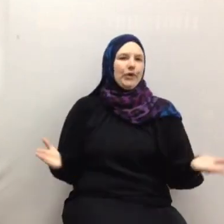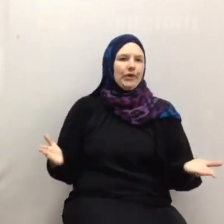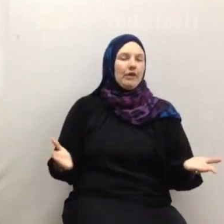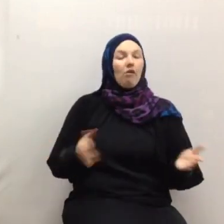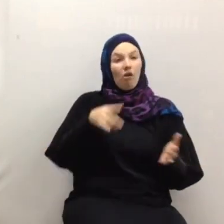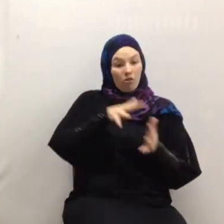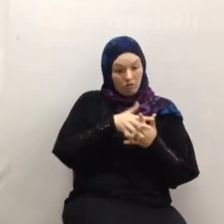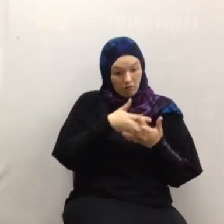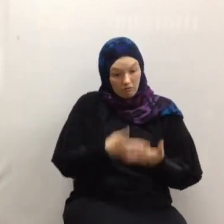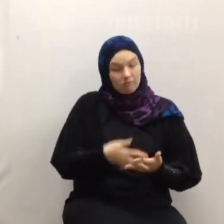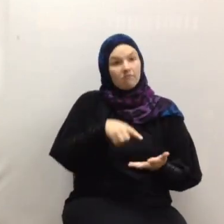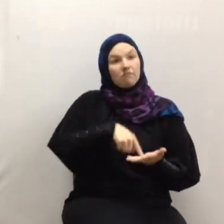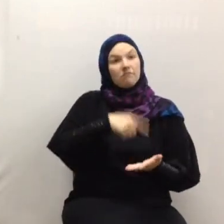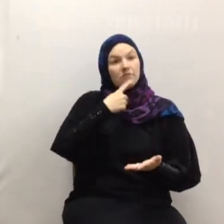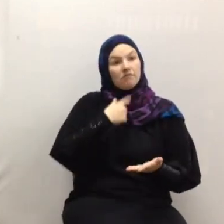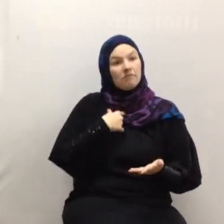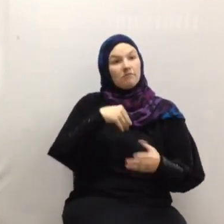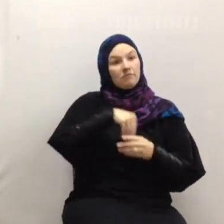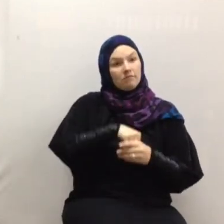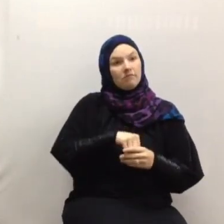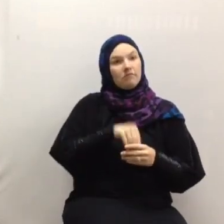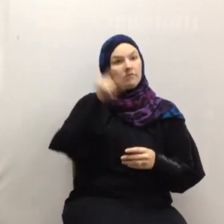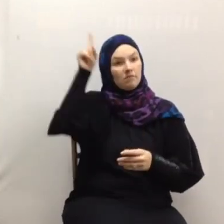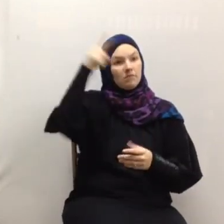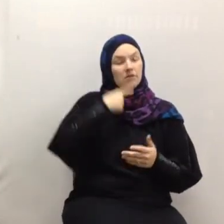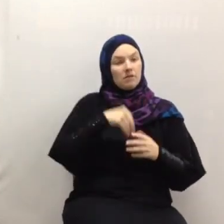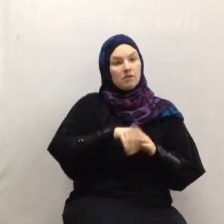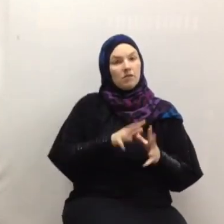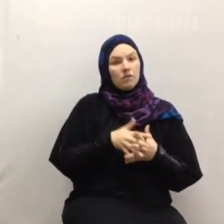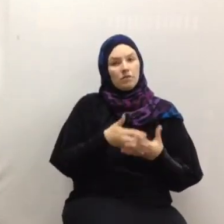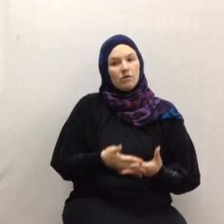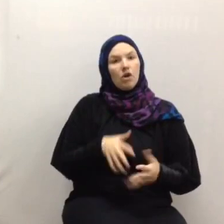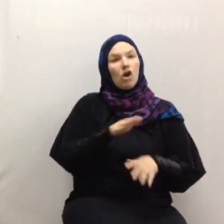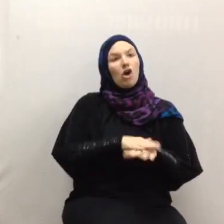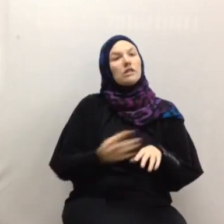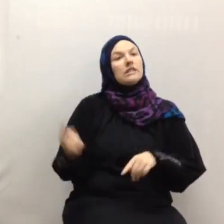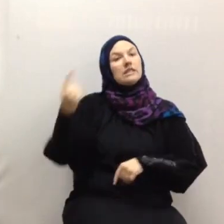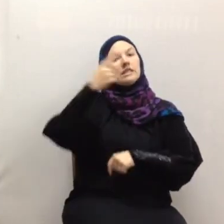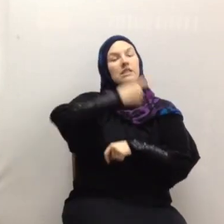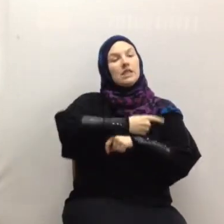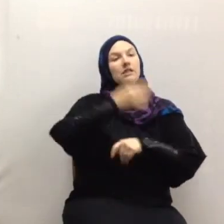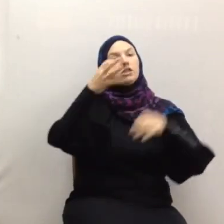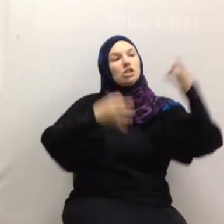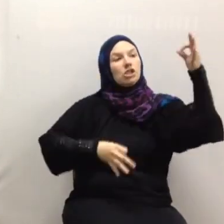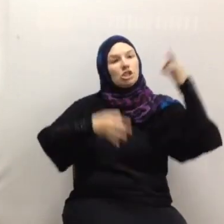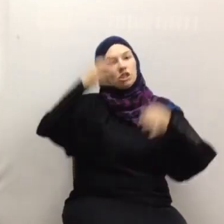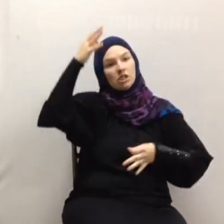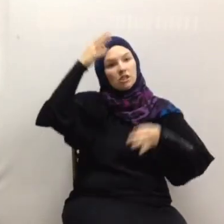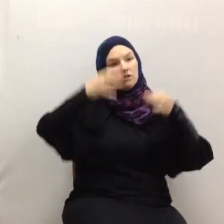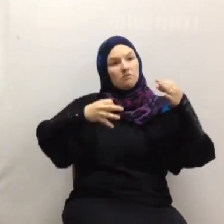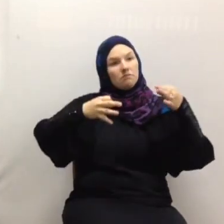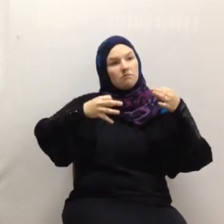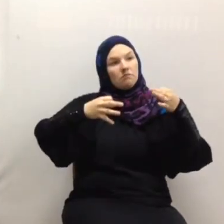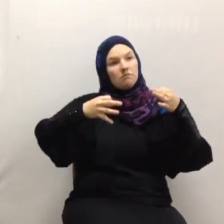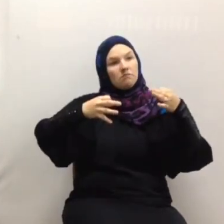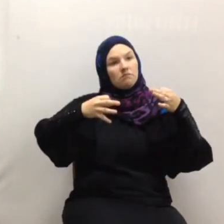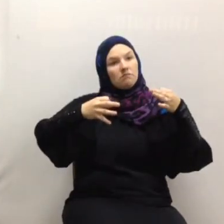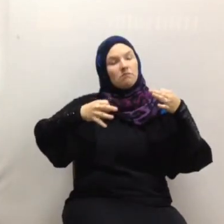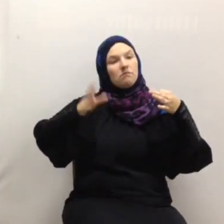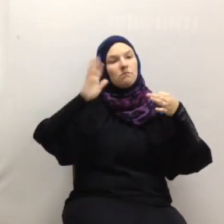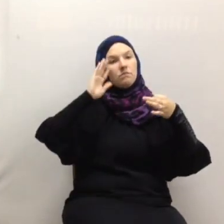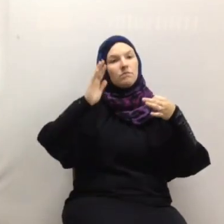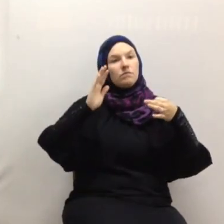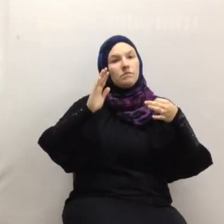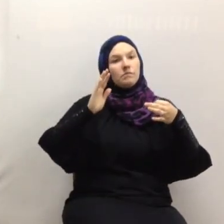Prophet sallallahu alaihi wasallam will come on the Day of Judgment and submit a complaint to Allah. وَقَالَ